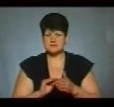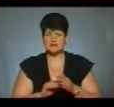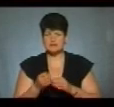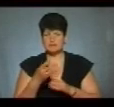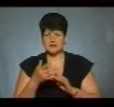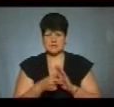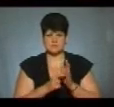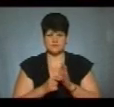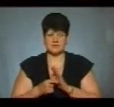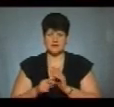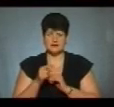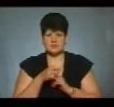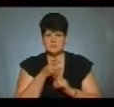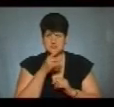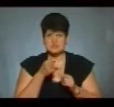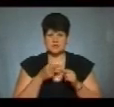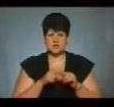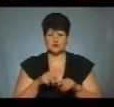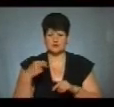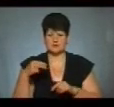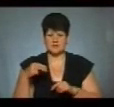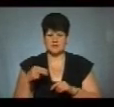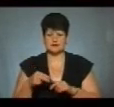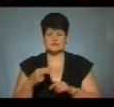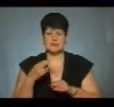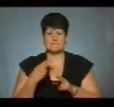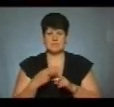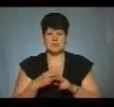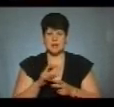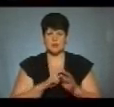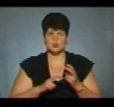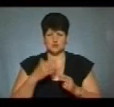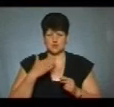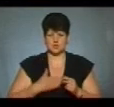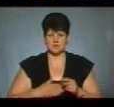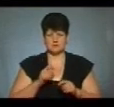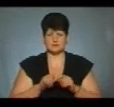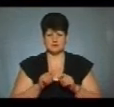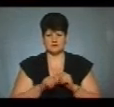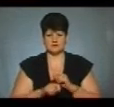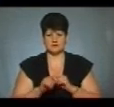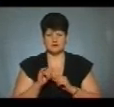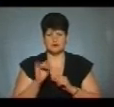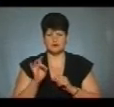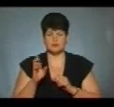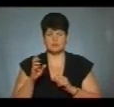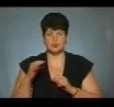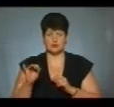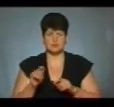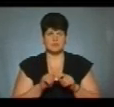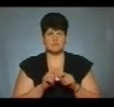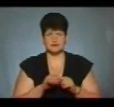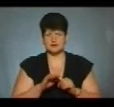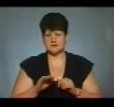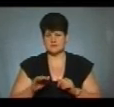15 аудиторіях. Там під час технологічної перерви із металошукачем працював інспектор Роман Лойко. Провірили